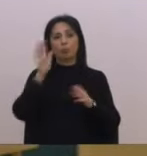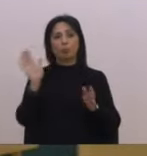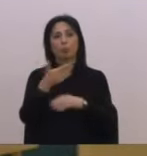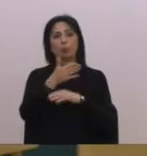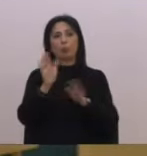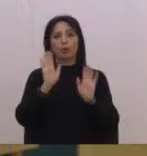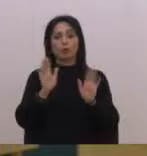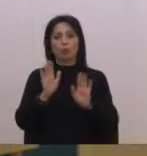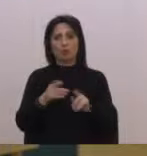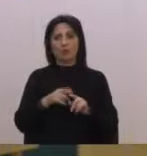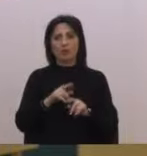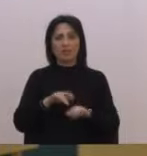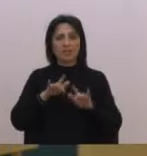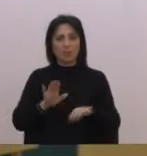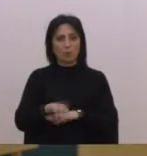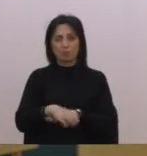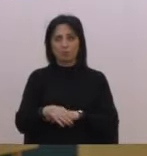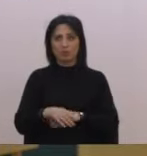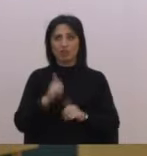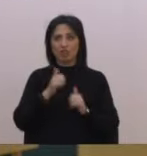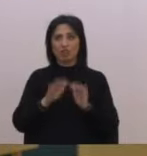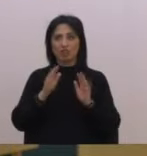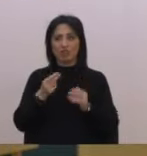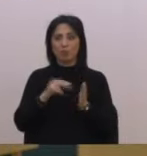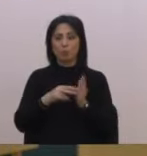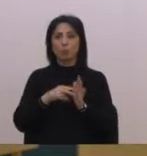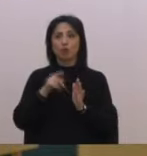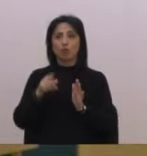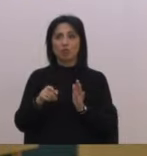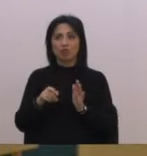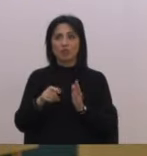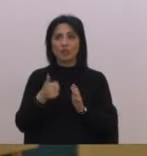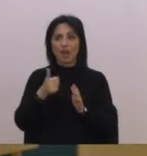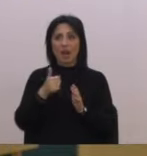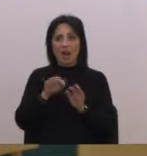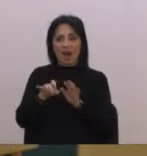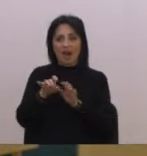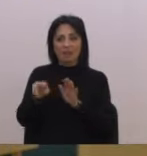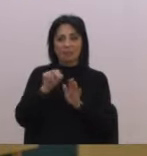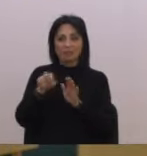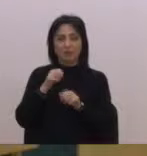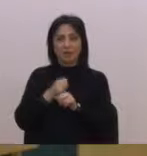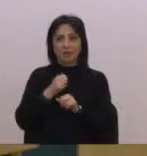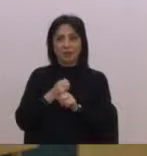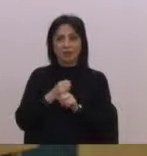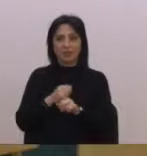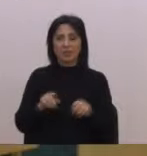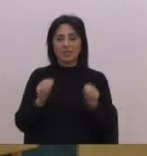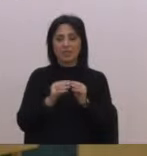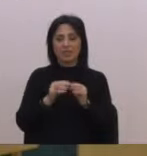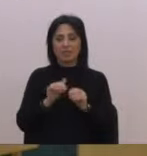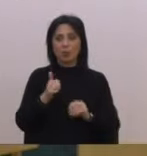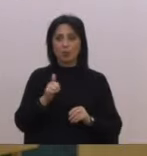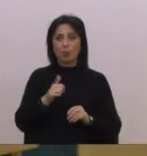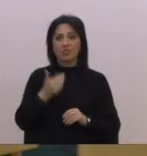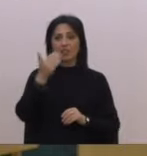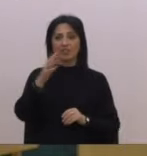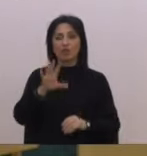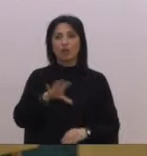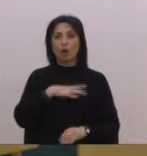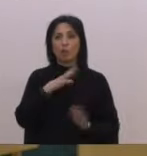დროს და ძალიან ხშირ შემთხვევაში ბიუჯეტშიც კარგად ბუღრაობენ. Ისევე როგორც თქვენი